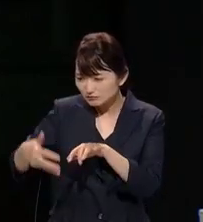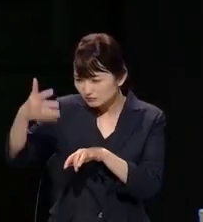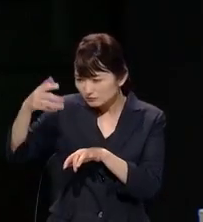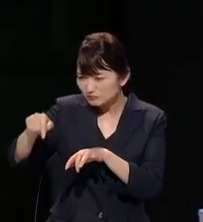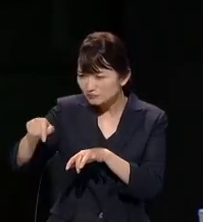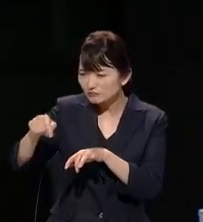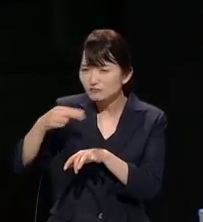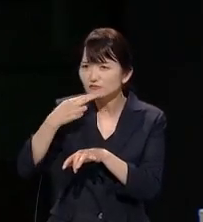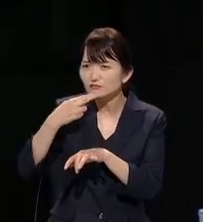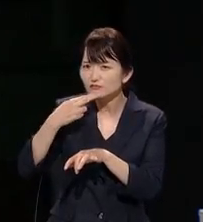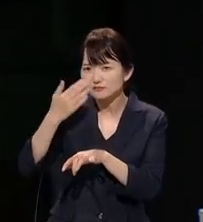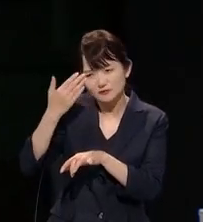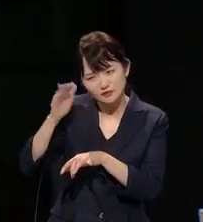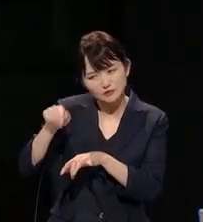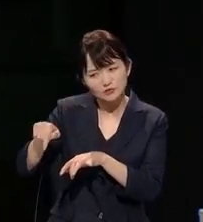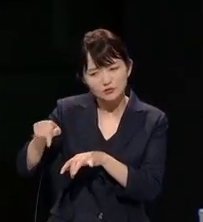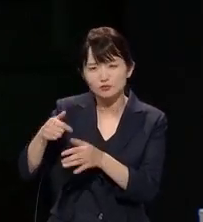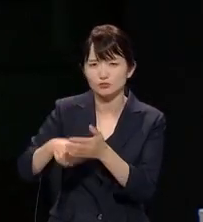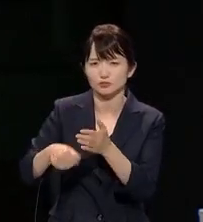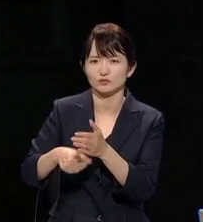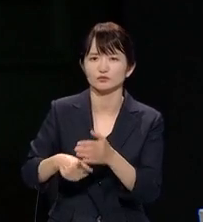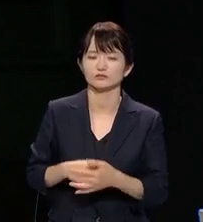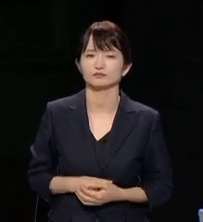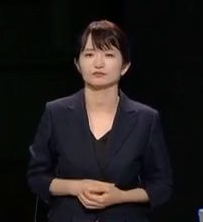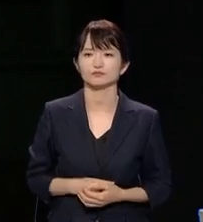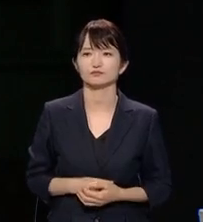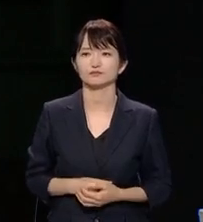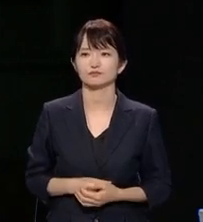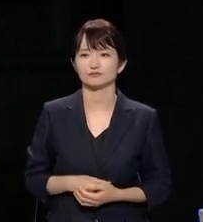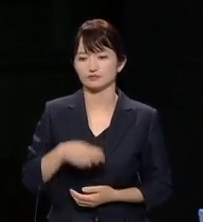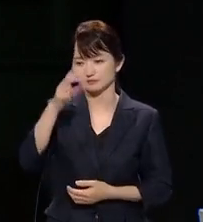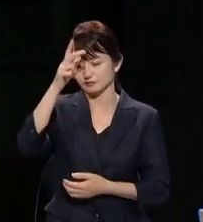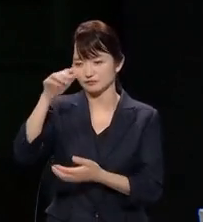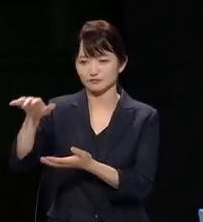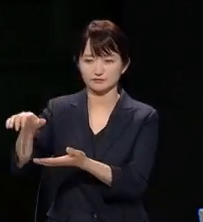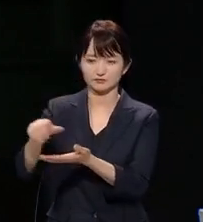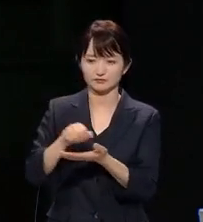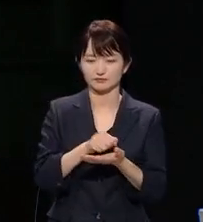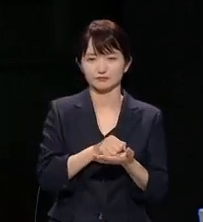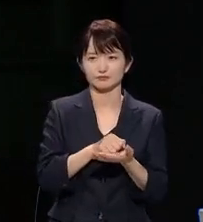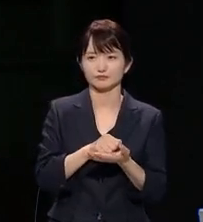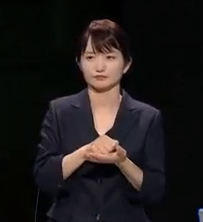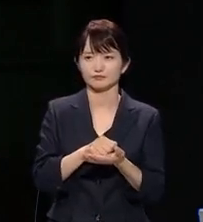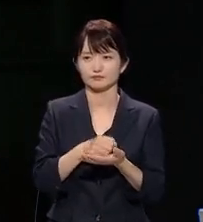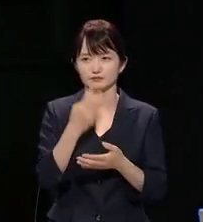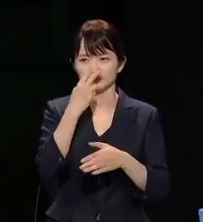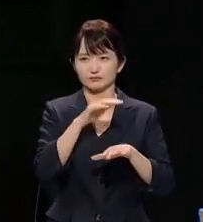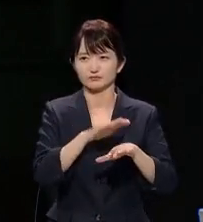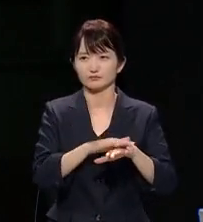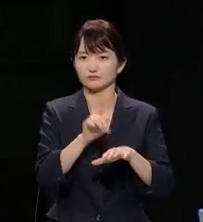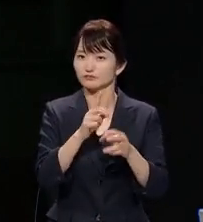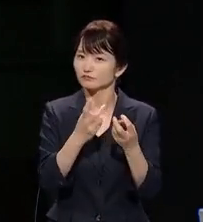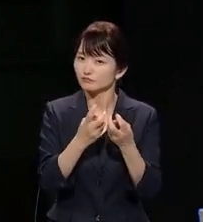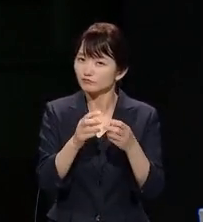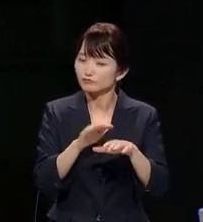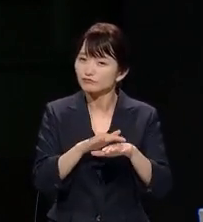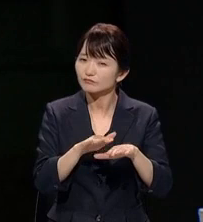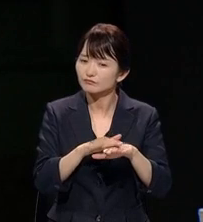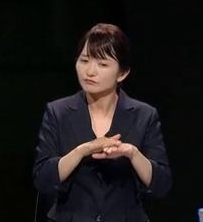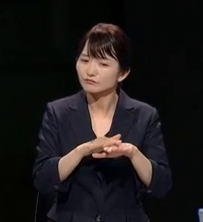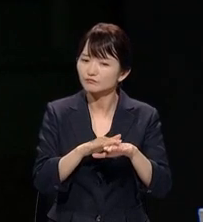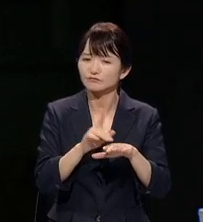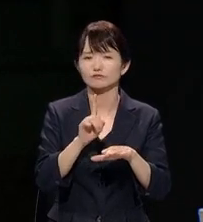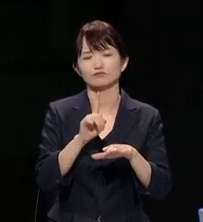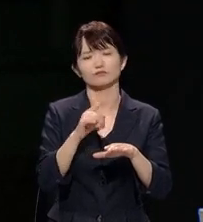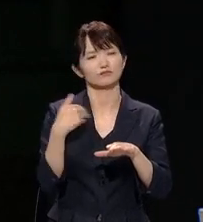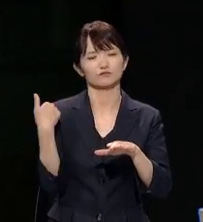좀 생소하고 처음 보는 물건이었기 때문입니다. 일단 경찰이 이걸 가져간 상황인데 가져가서 보관하고 있는데 어떻게 처리해야 할지 좀 난감해하고